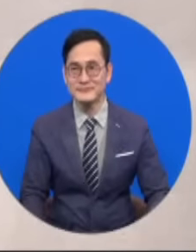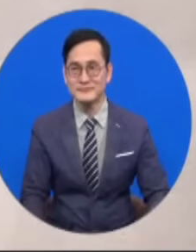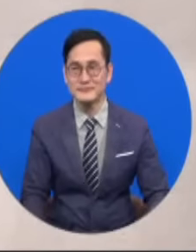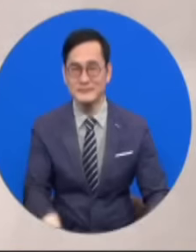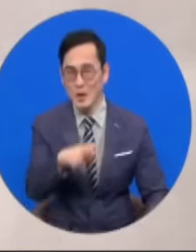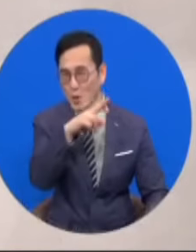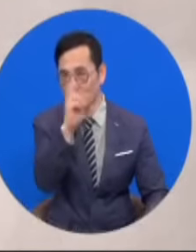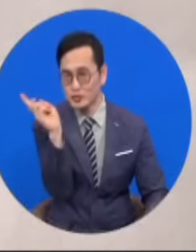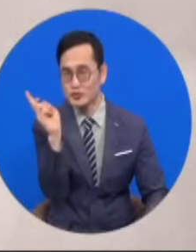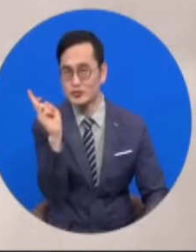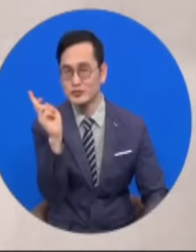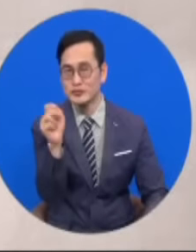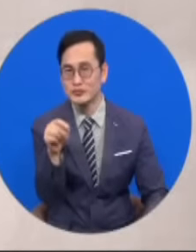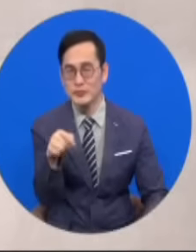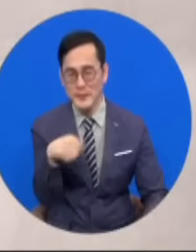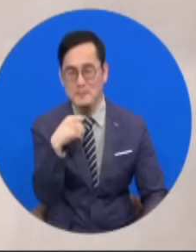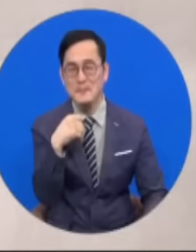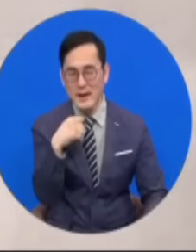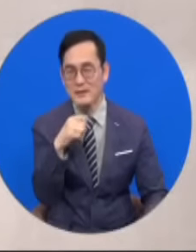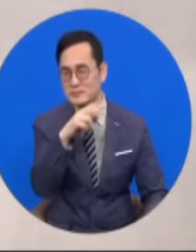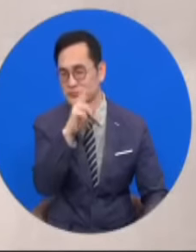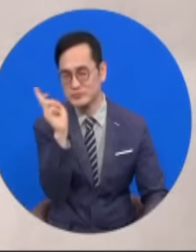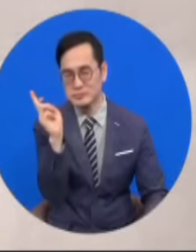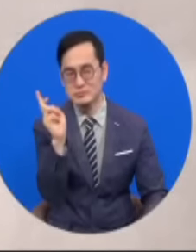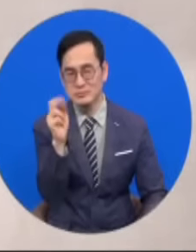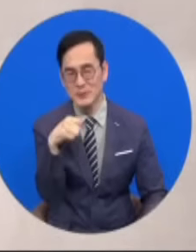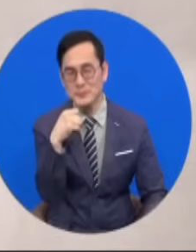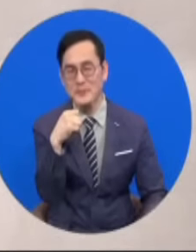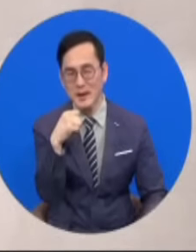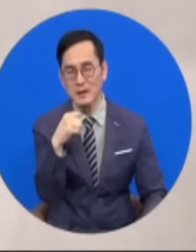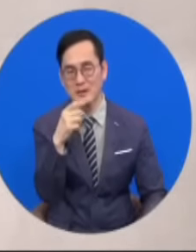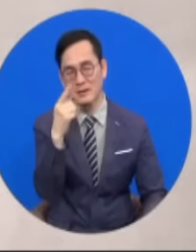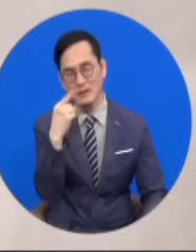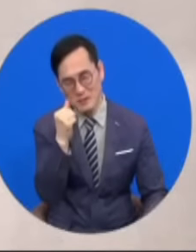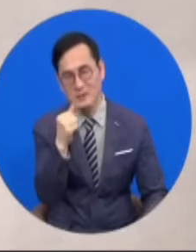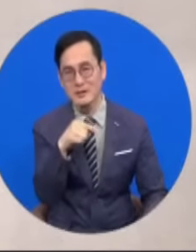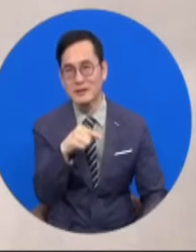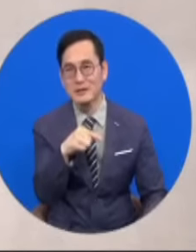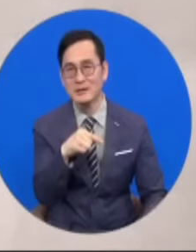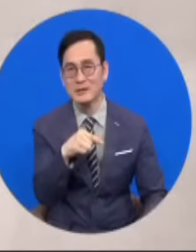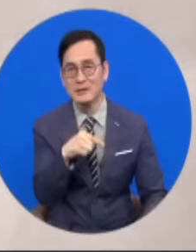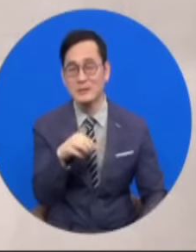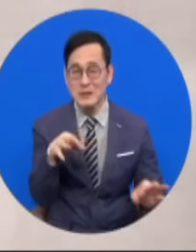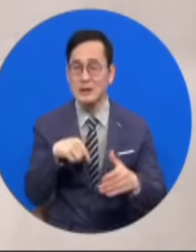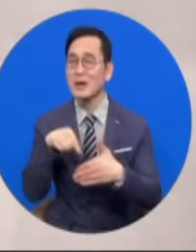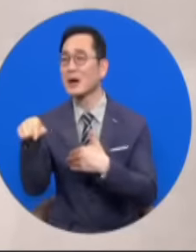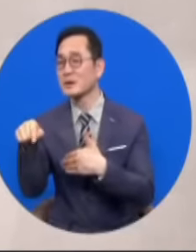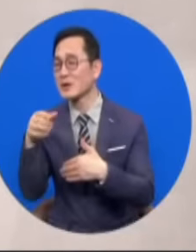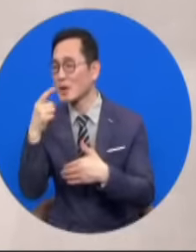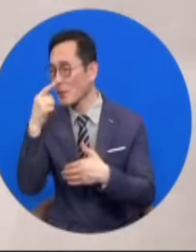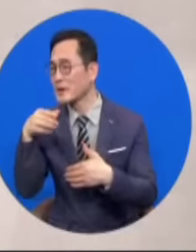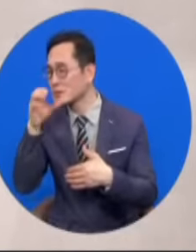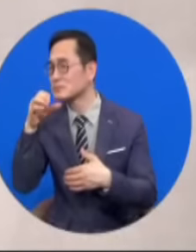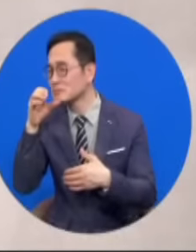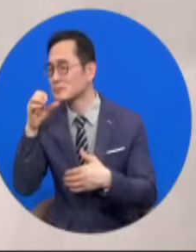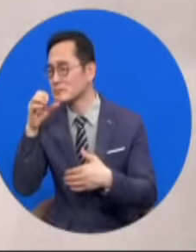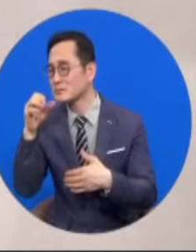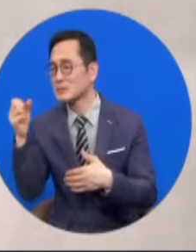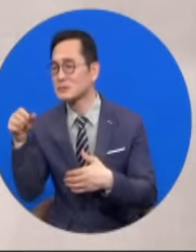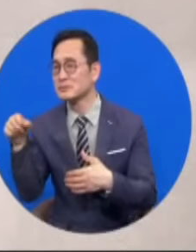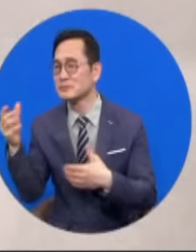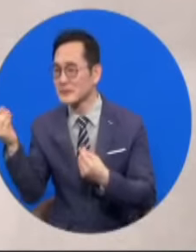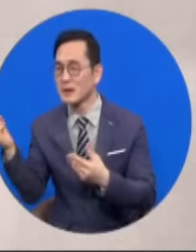보내 이니까 뭐 잠이 쏟아질 수도 있겠죠 그러면은 잠깐 나가서 잠을 좀 깨고 오거나 커피를 한 잔 마시고 오거나 그